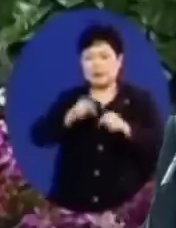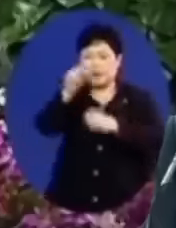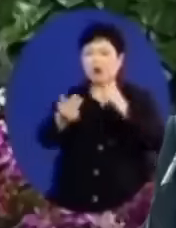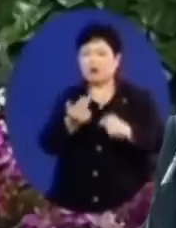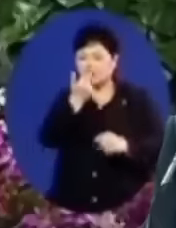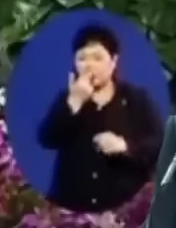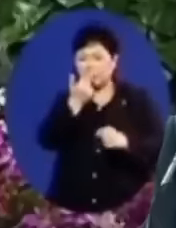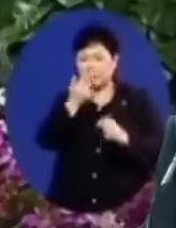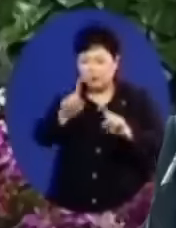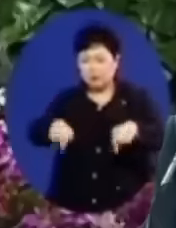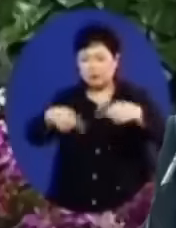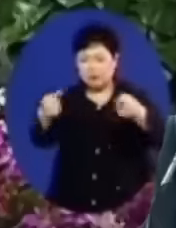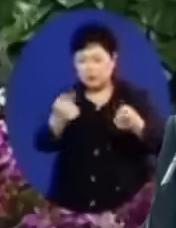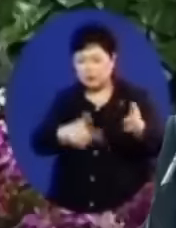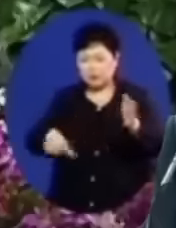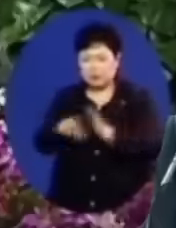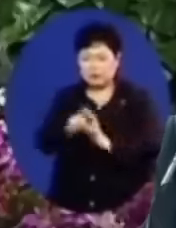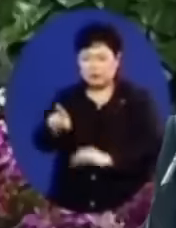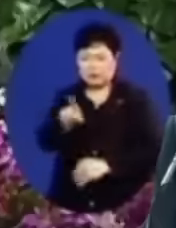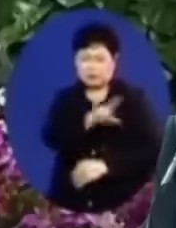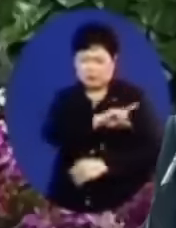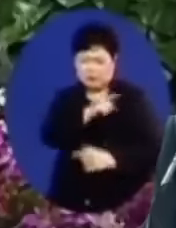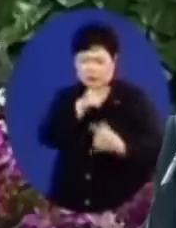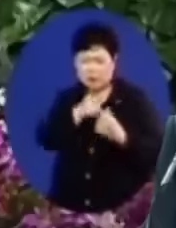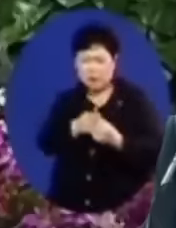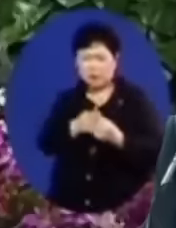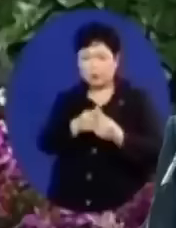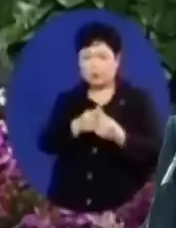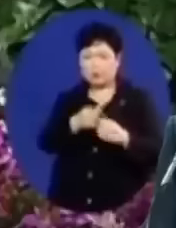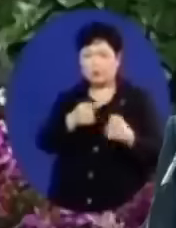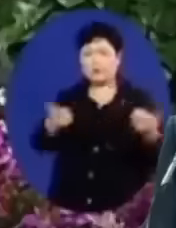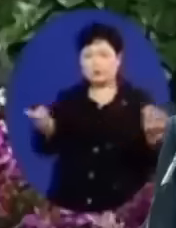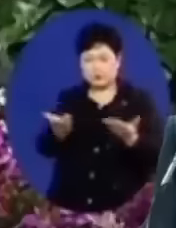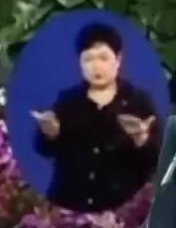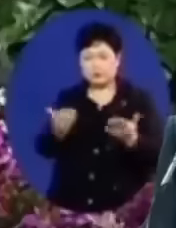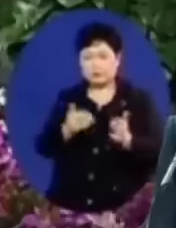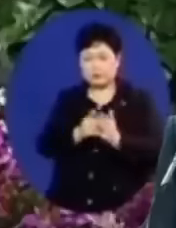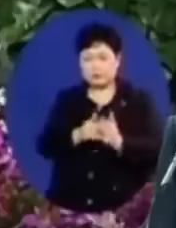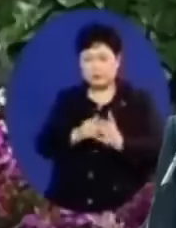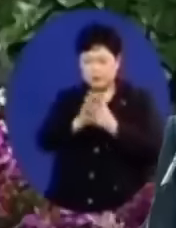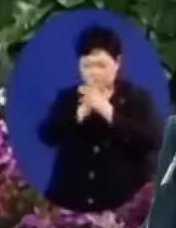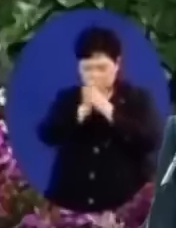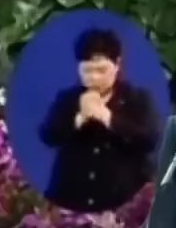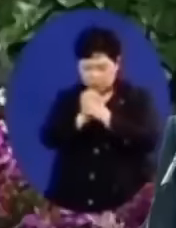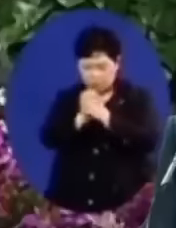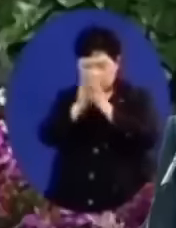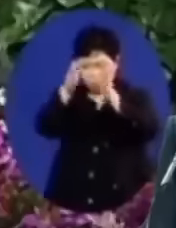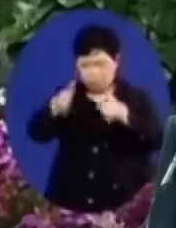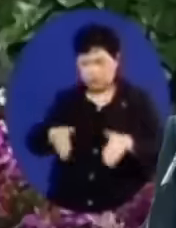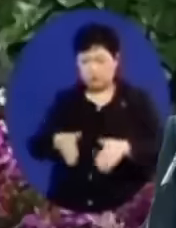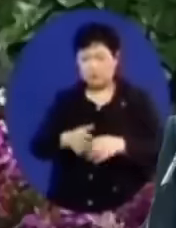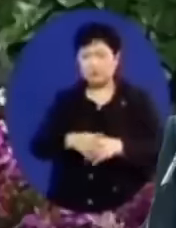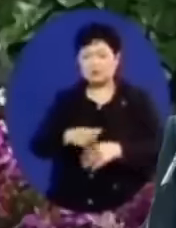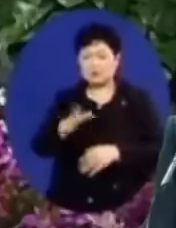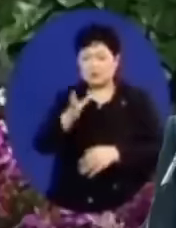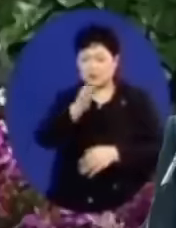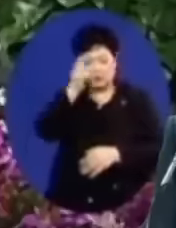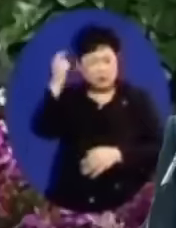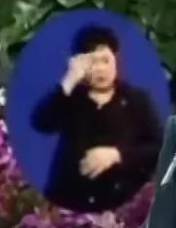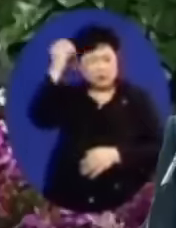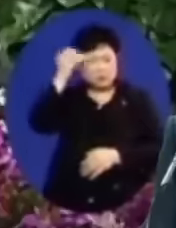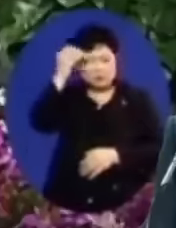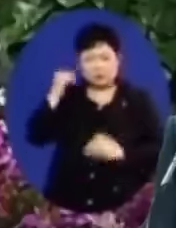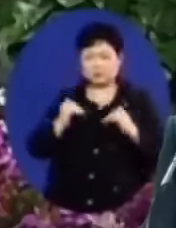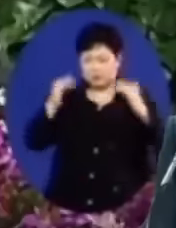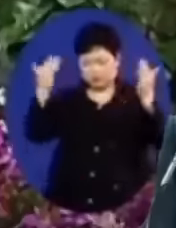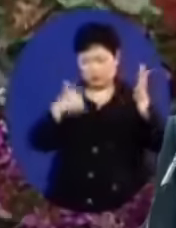위한 최우선 과제인 것입니다. 우리가 기도생활을 통해 영적으로 더욱 성장하고 응답받기 위해서는 먼저